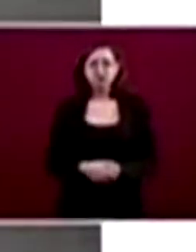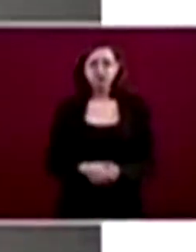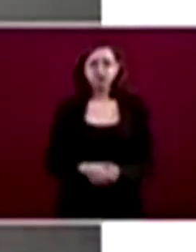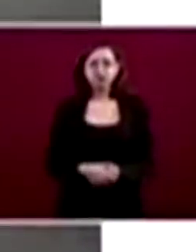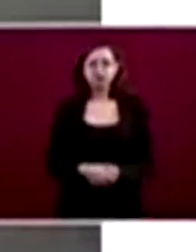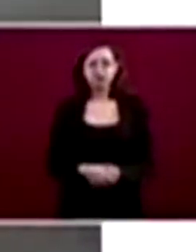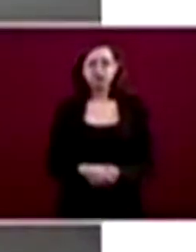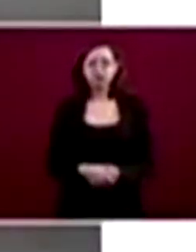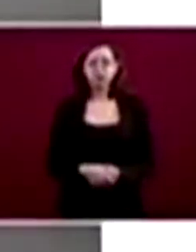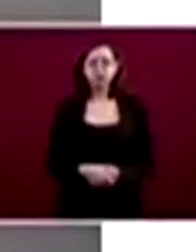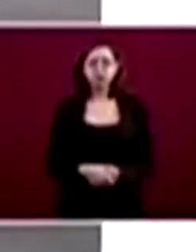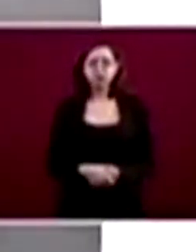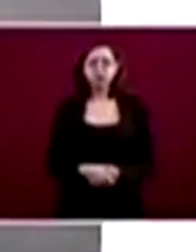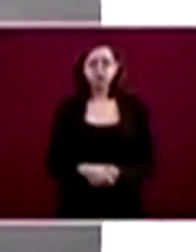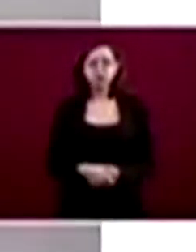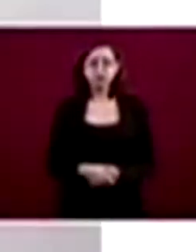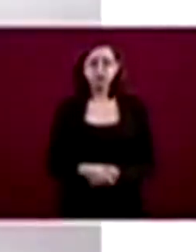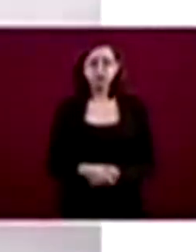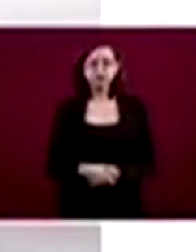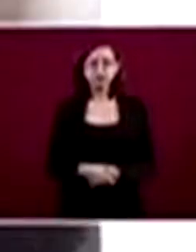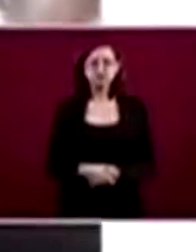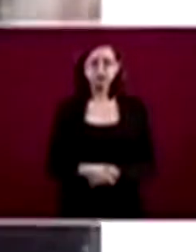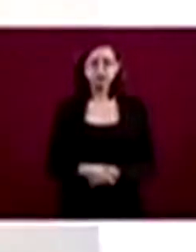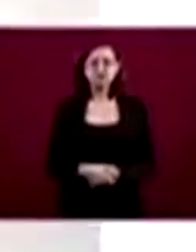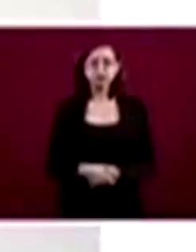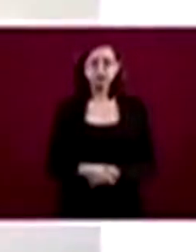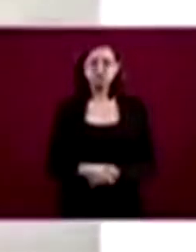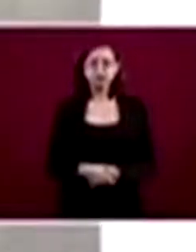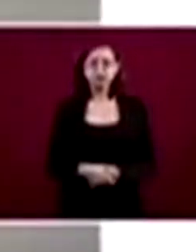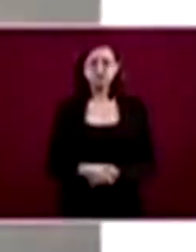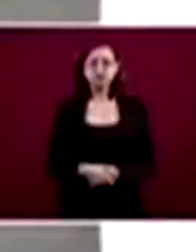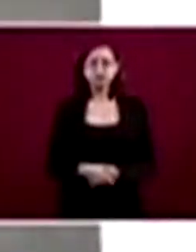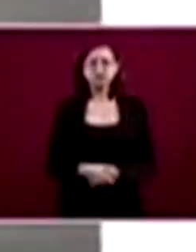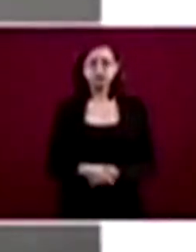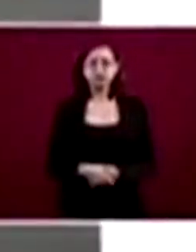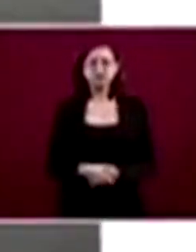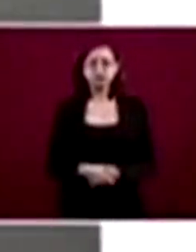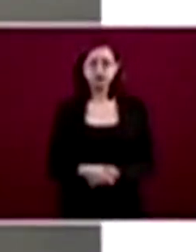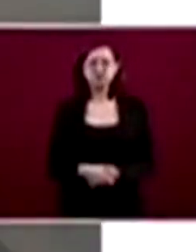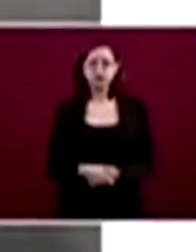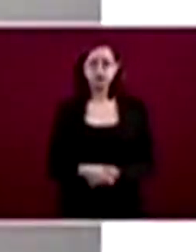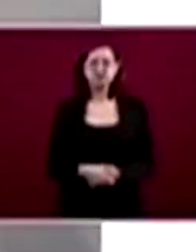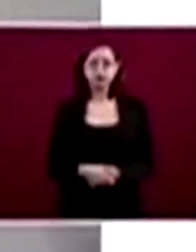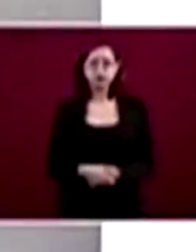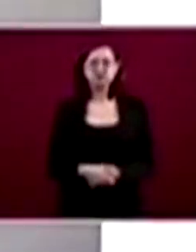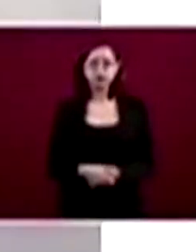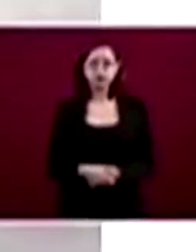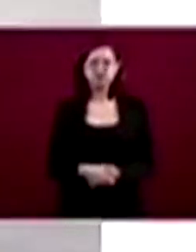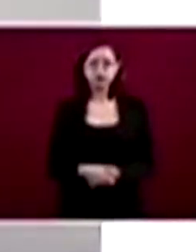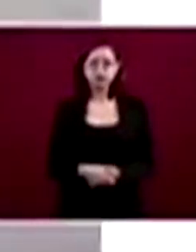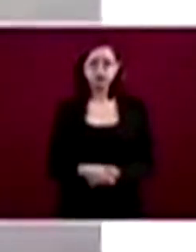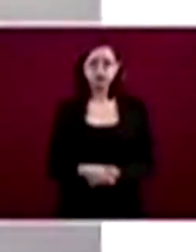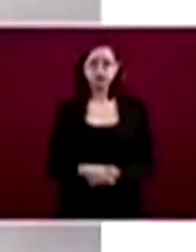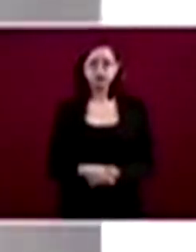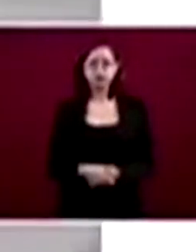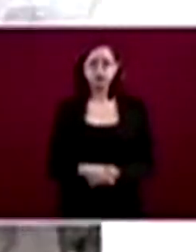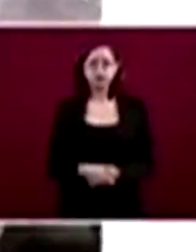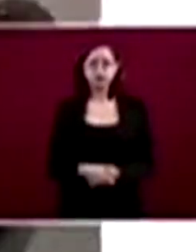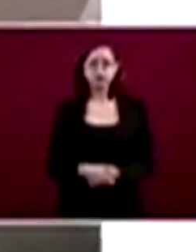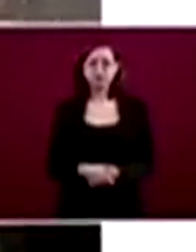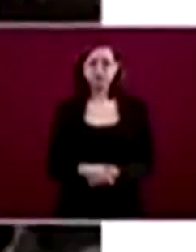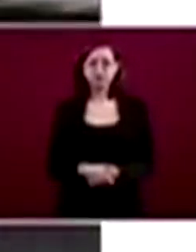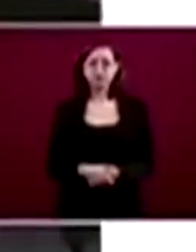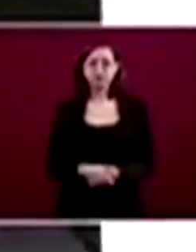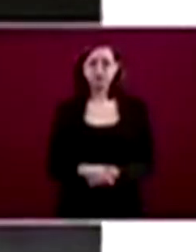Chapos Sohn Angehörige des früher von seinem Vater geführten Sinaloa-Drogenkartells angerufen haben. Er soll sie aufgefordert